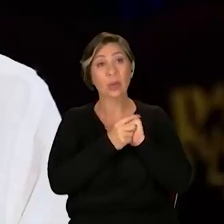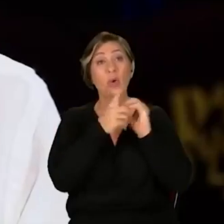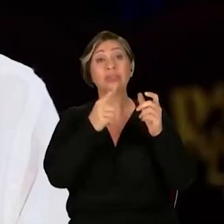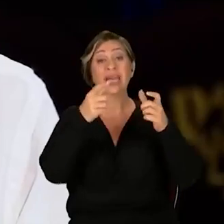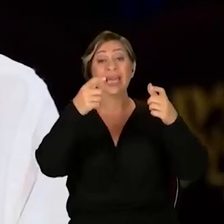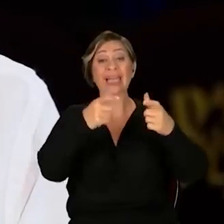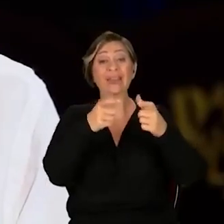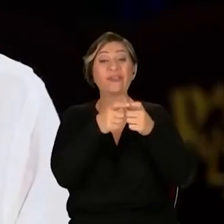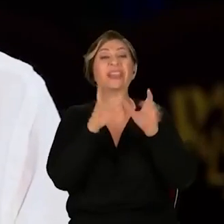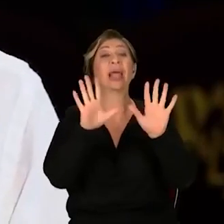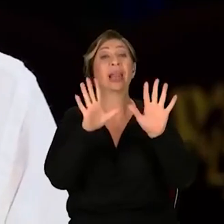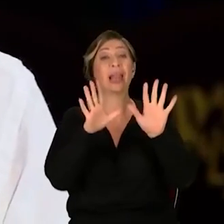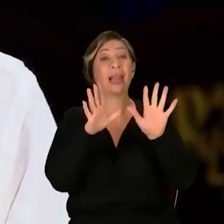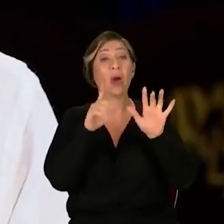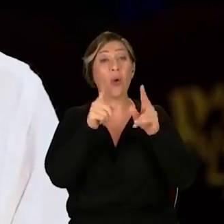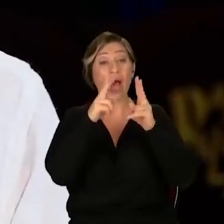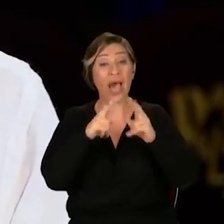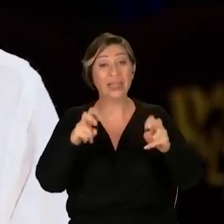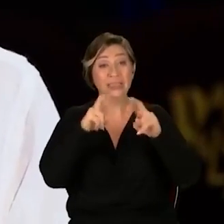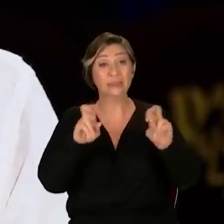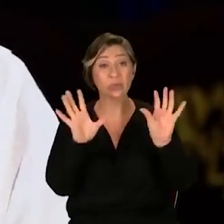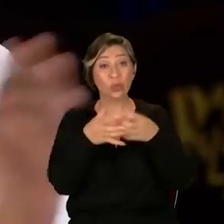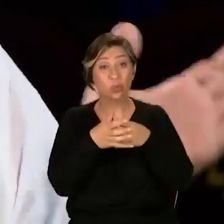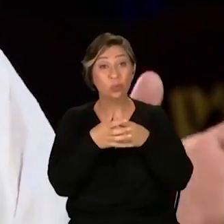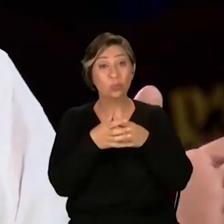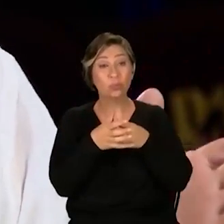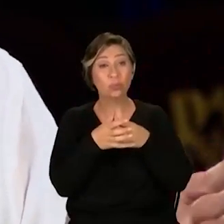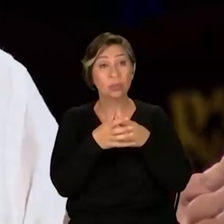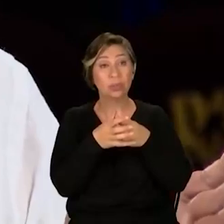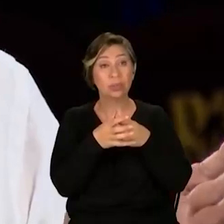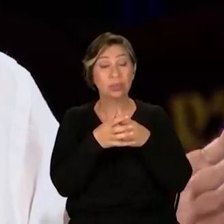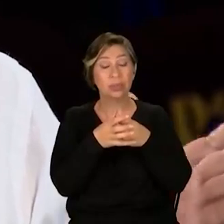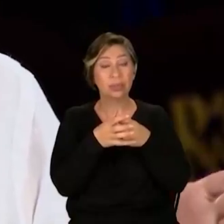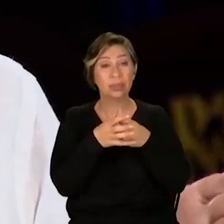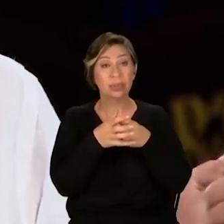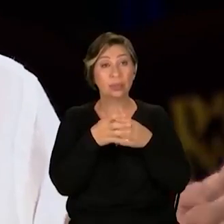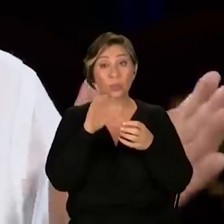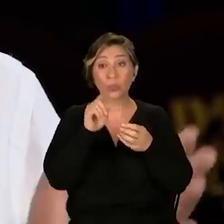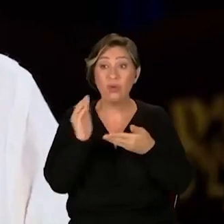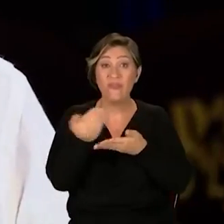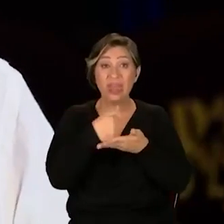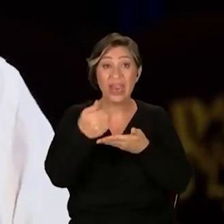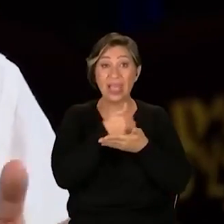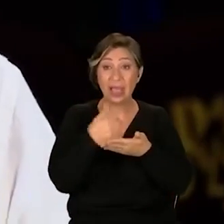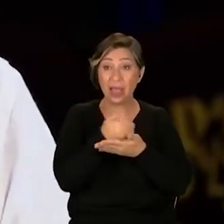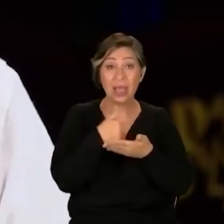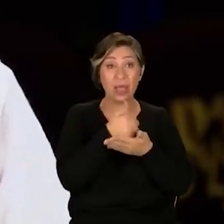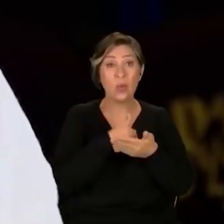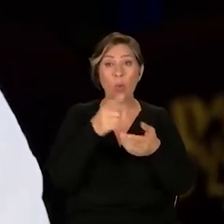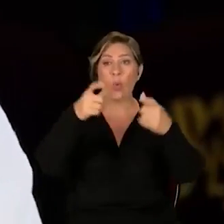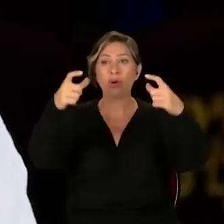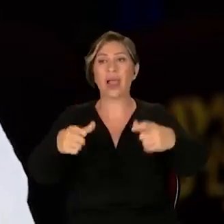Yani kasabadaki araştırmacı grup bütün o bir datayı topluyorlar yoksa